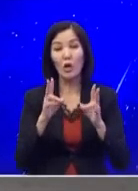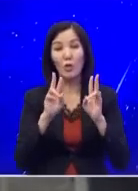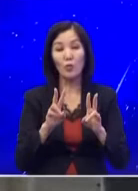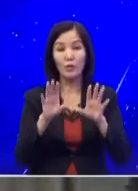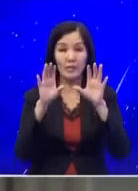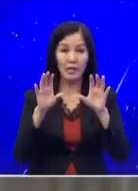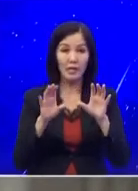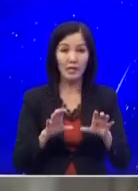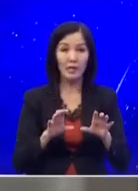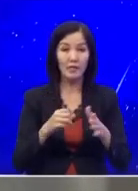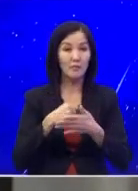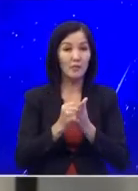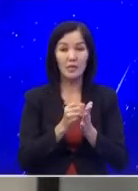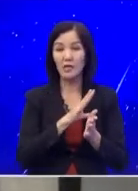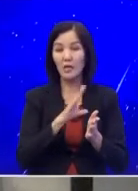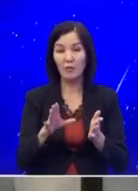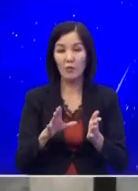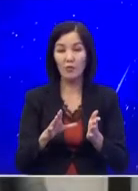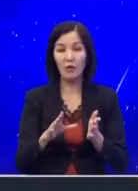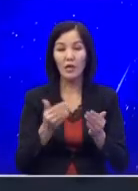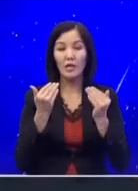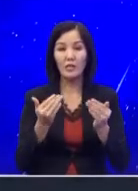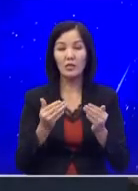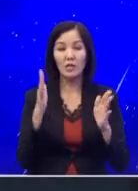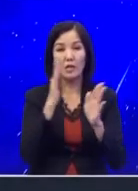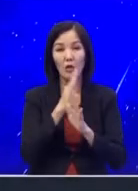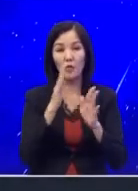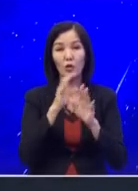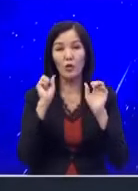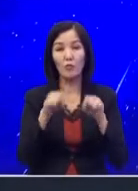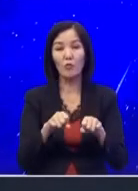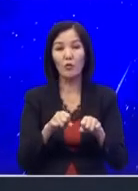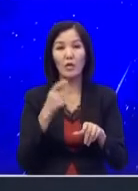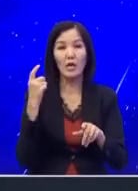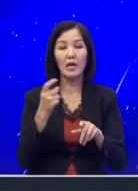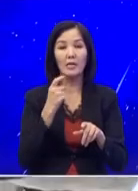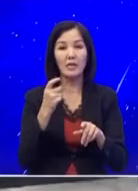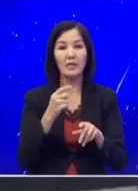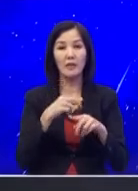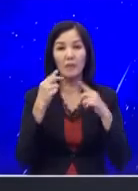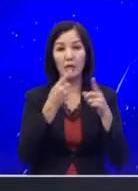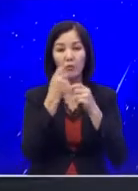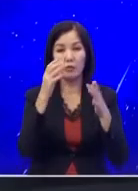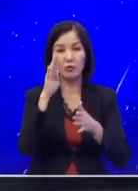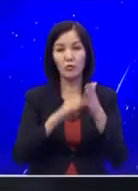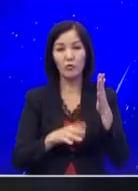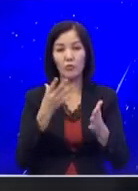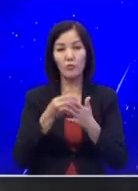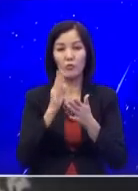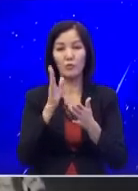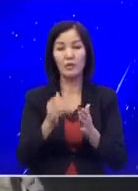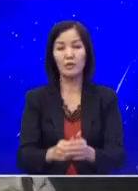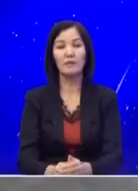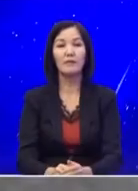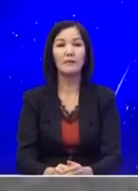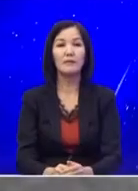это еще не закреплено. Потому максимум, что могут экологи, выносить владельцам вредных авто предупреждения или штрафы. Адина